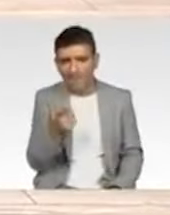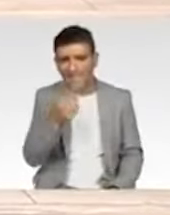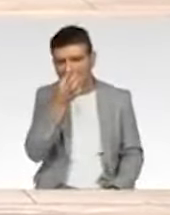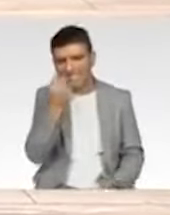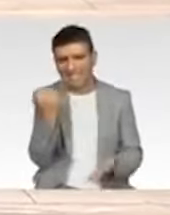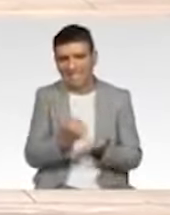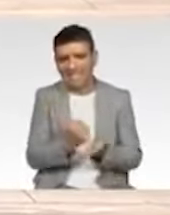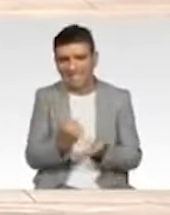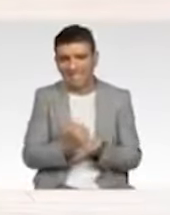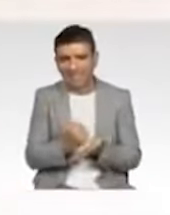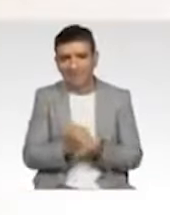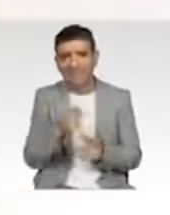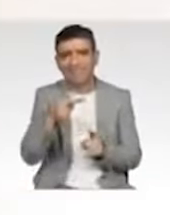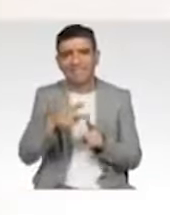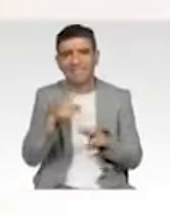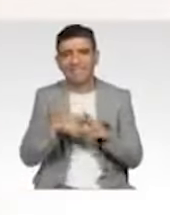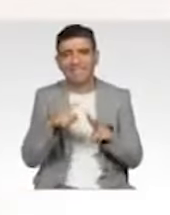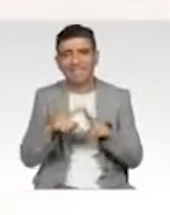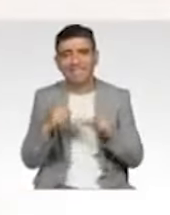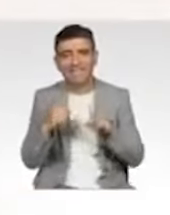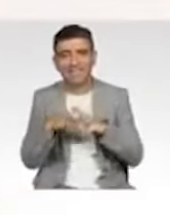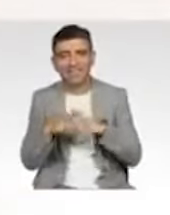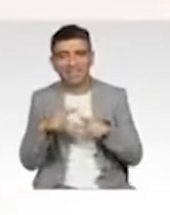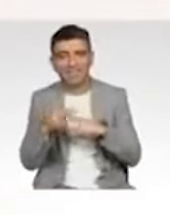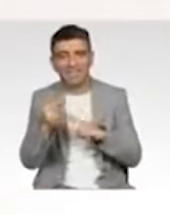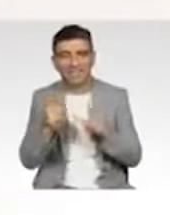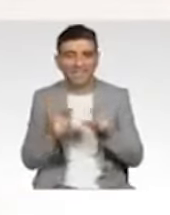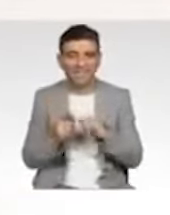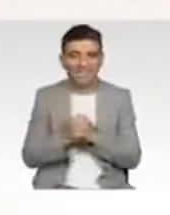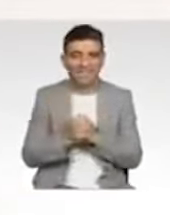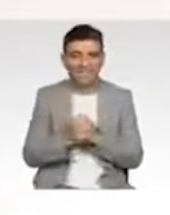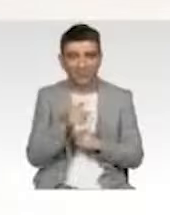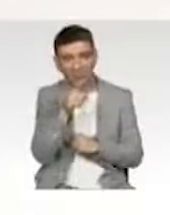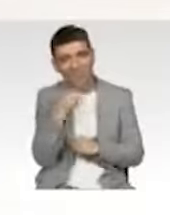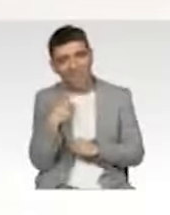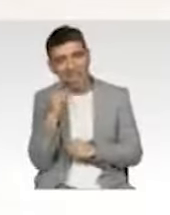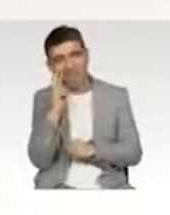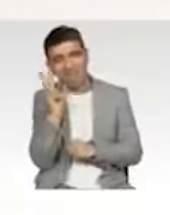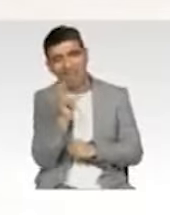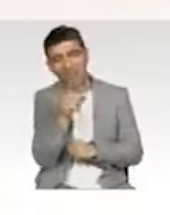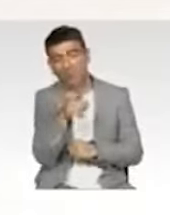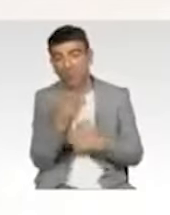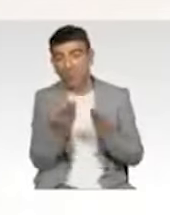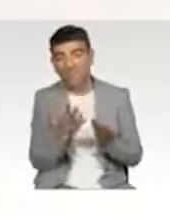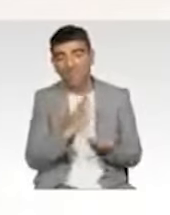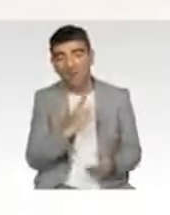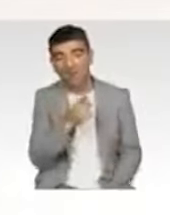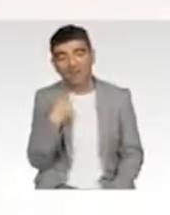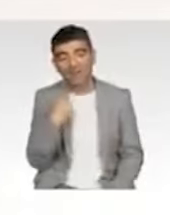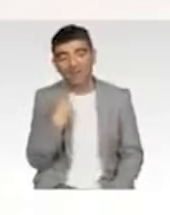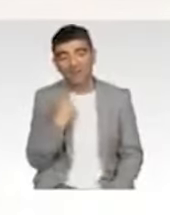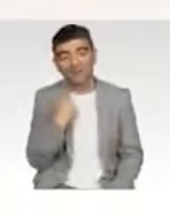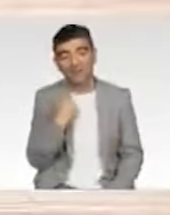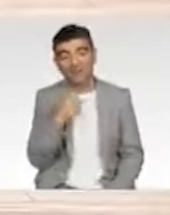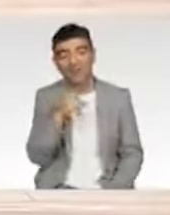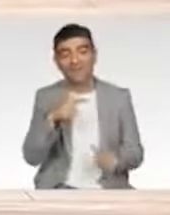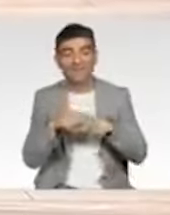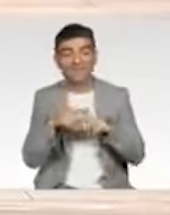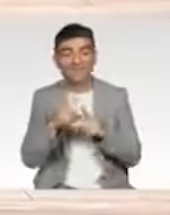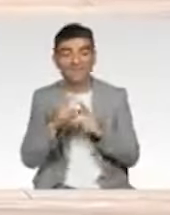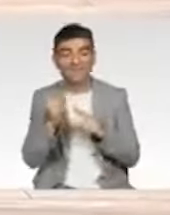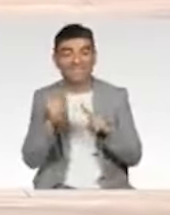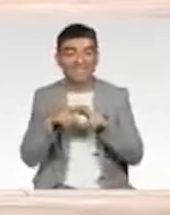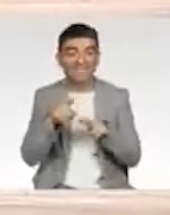sarımsak, zencefil. Orada bir şeyler var. Ama, şunu bekliyorum. Ama burada ne var? Burada... Fadile için